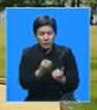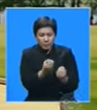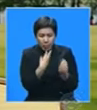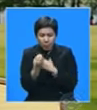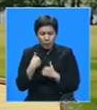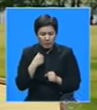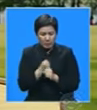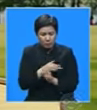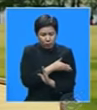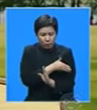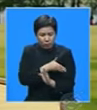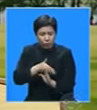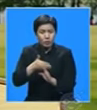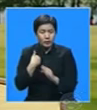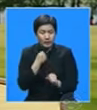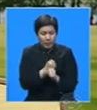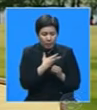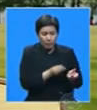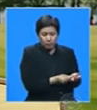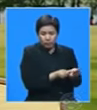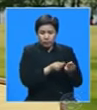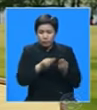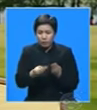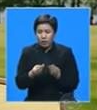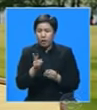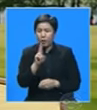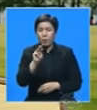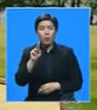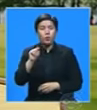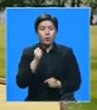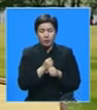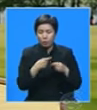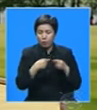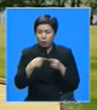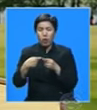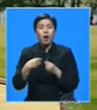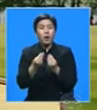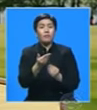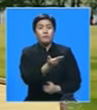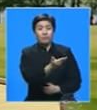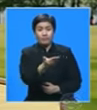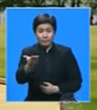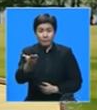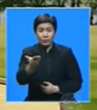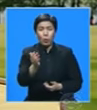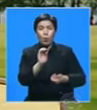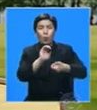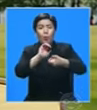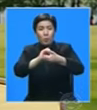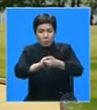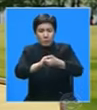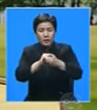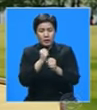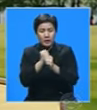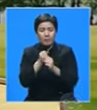ทำงานมาได้วันนี้เราก็จะส่งที่เราทำวันนั้นน่ะส่งให้คณะรัฐมนตรีดำเนินการต่อไปนะครับขอให้ทุกคนได้ ร่วมกับพวกเราในการคาดหวัง